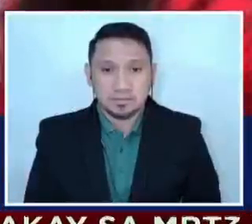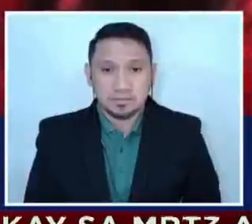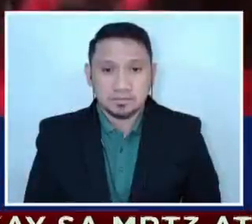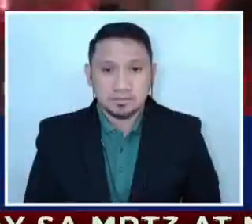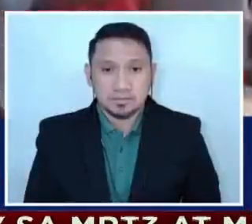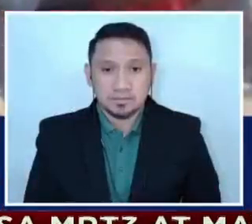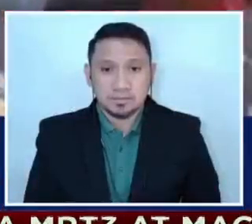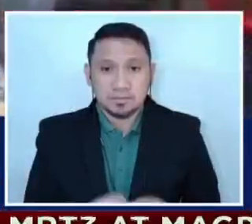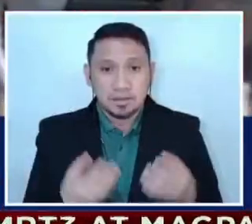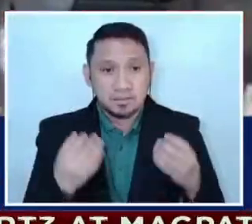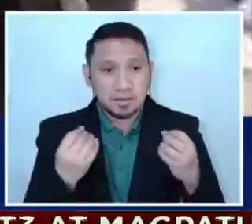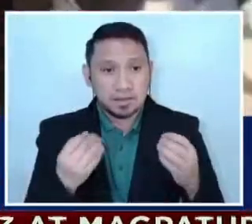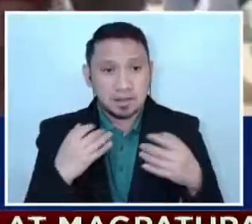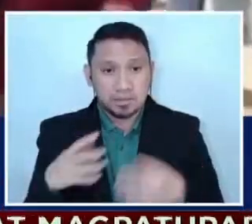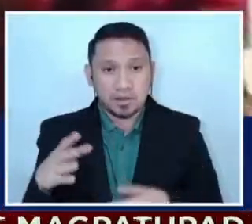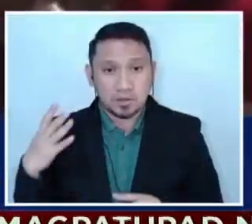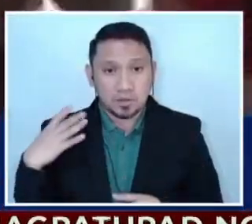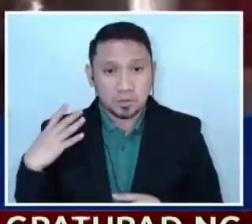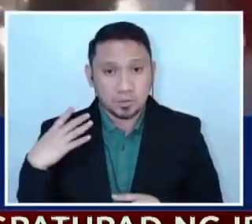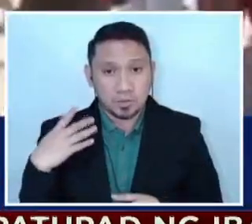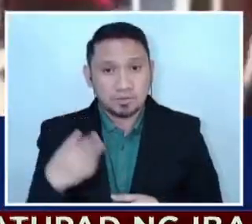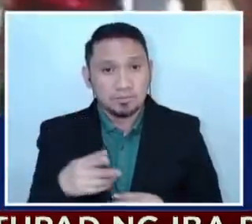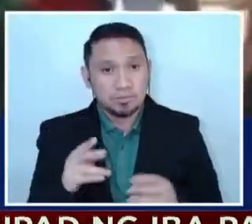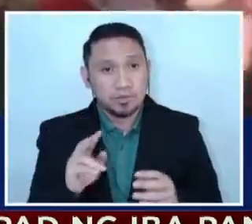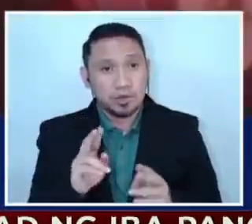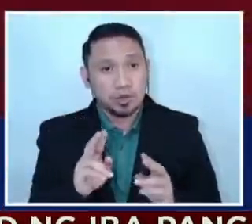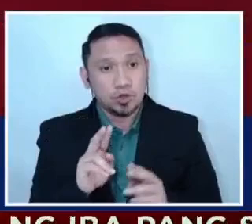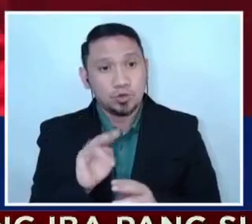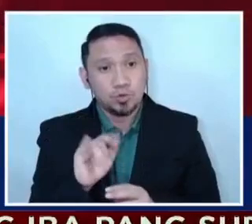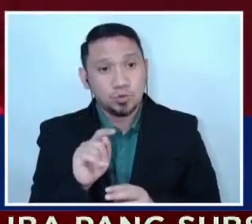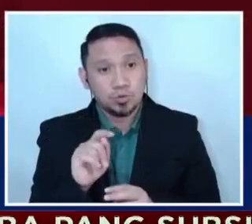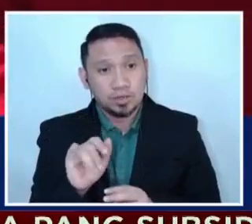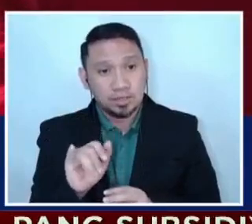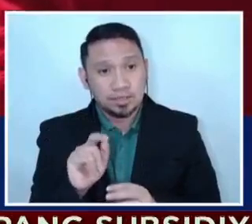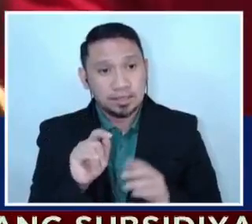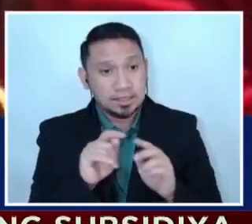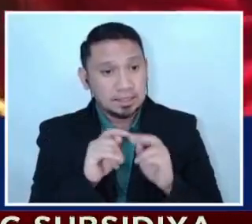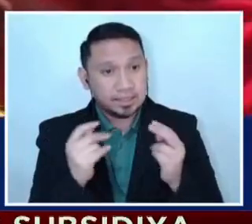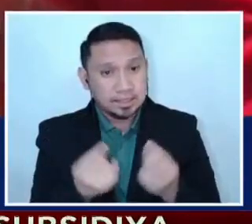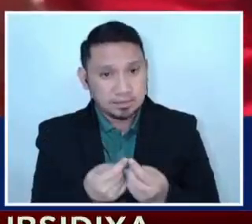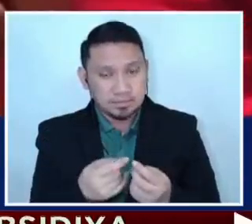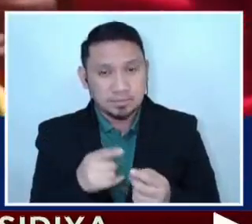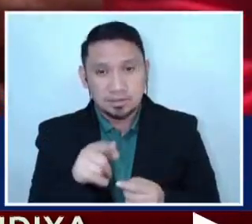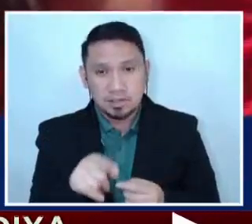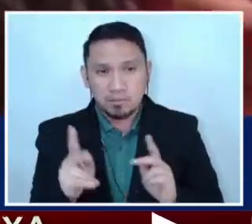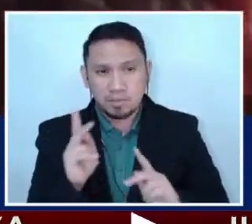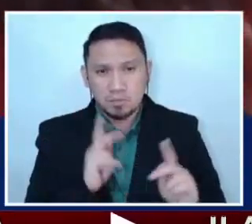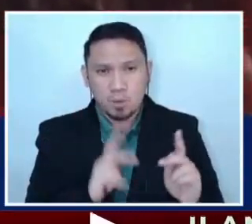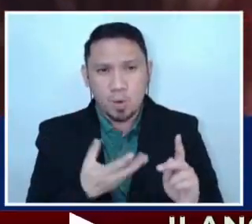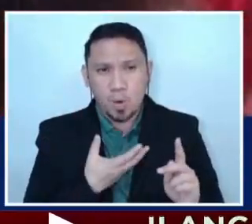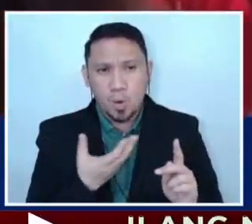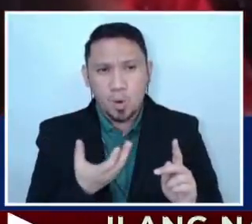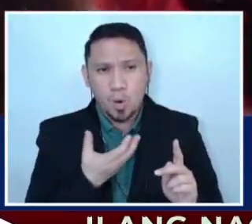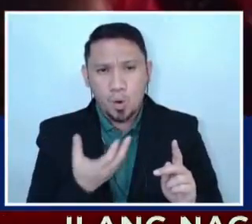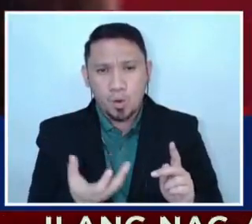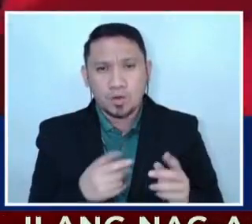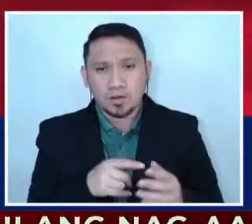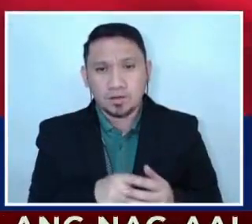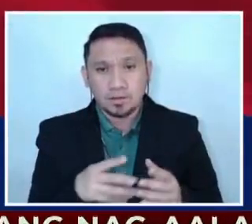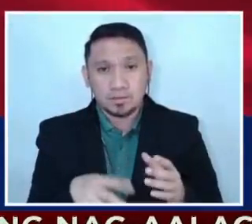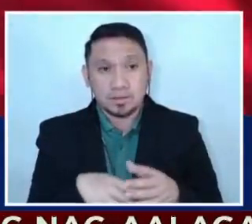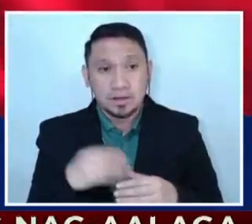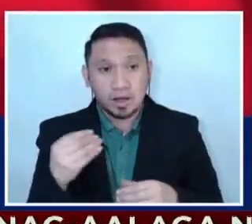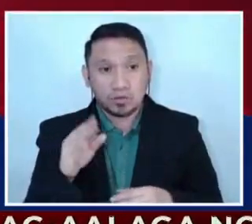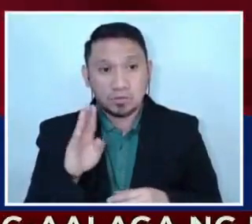Marami ang nagabang sa Grand Caravan ng Unity Team sa Zamboanga City. Hiyawan ang mga dumalo nang lumabas si Presidential Candidate